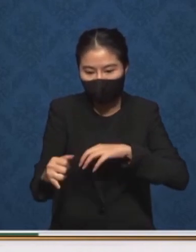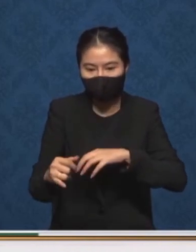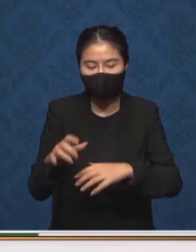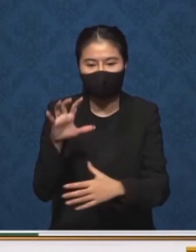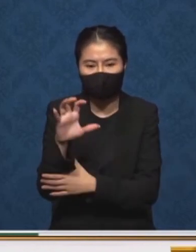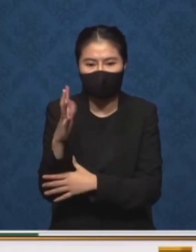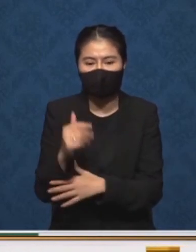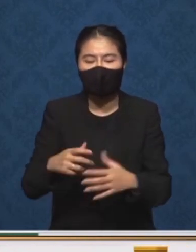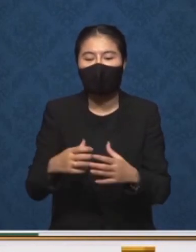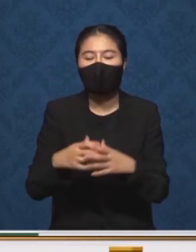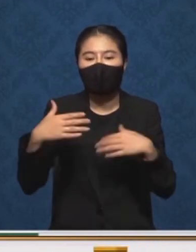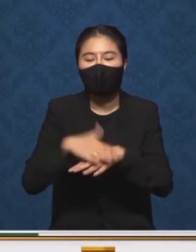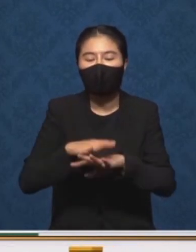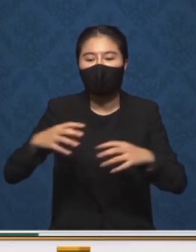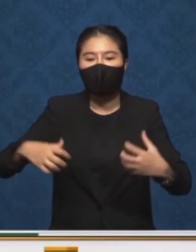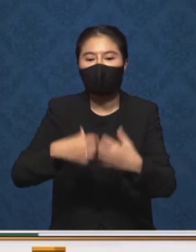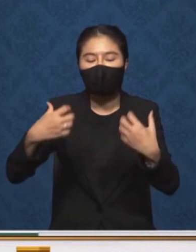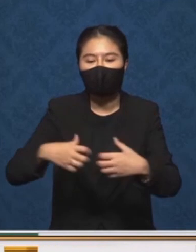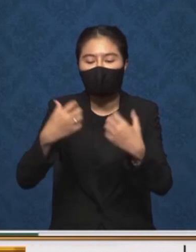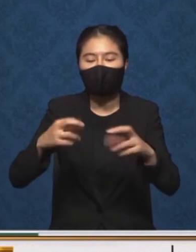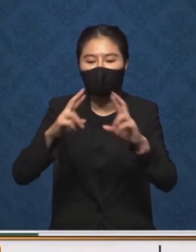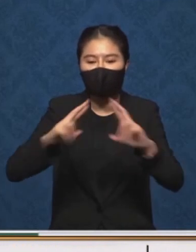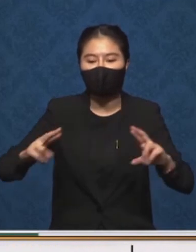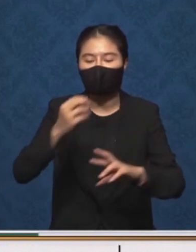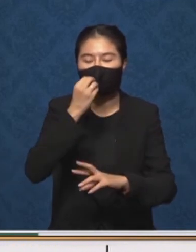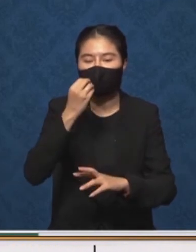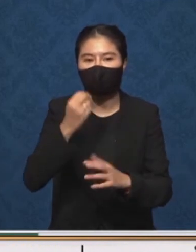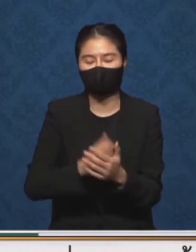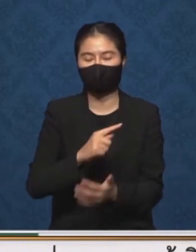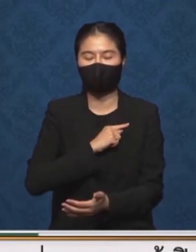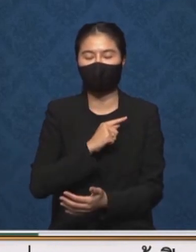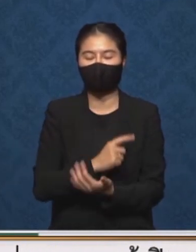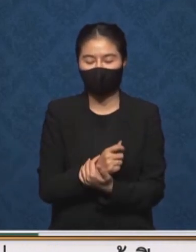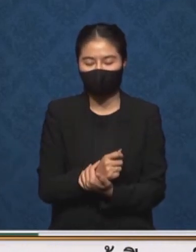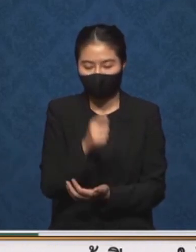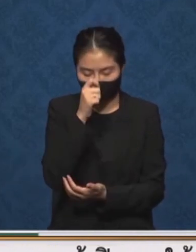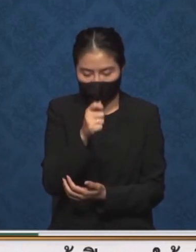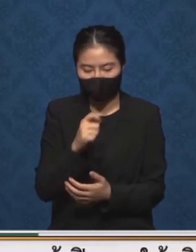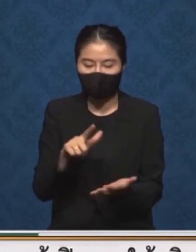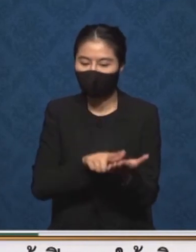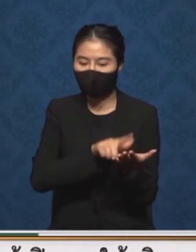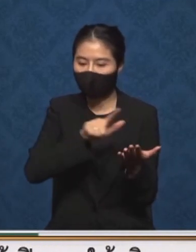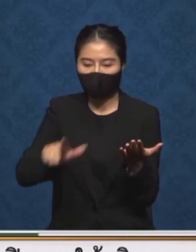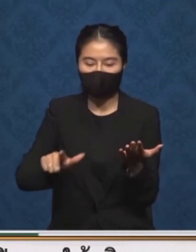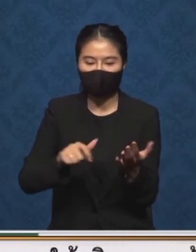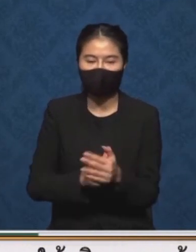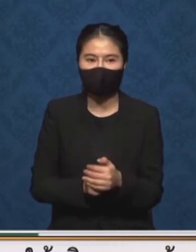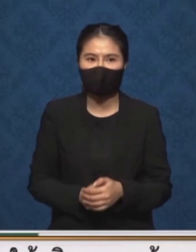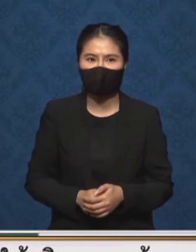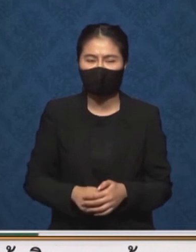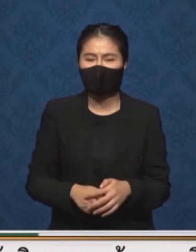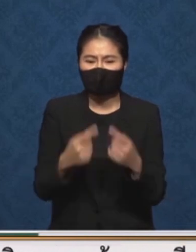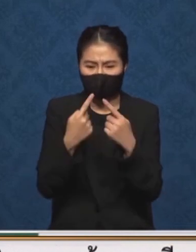ไปร่วงกงานปาร์ตี้ร้านอาหารแห่งหนึ่งเขาก็ลาออกนี่คอนักการเมืองนี่